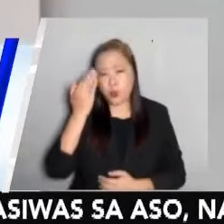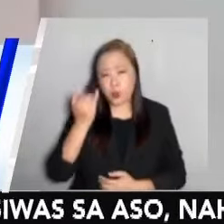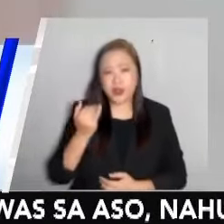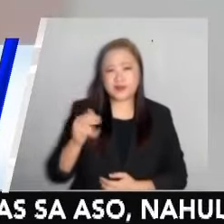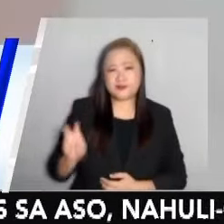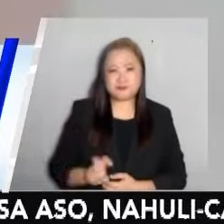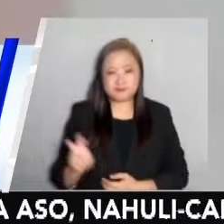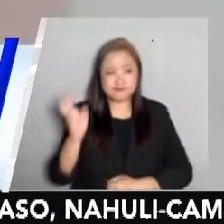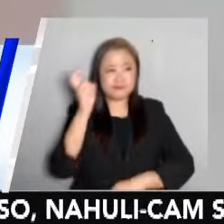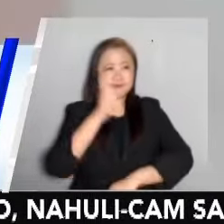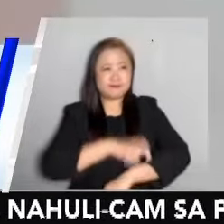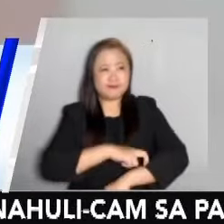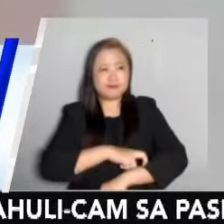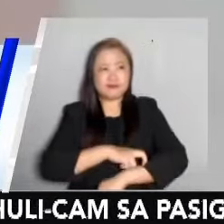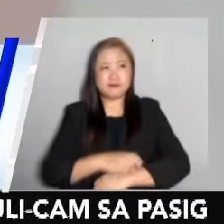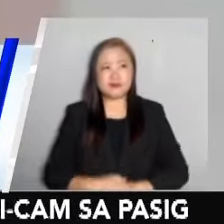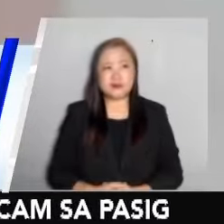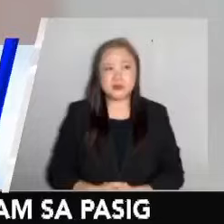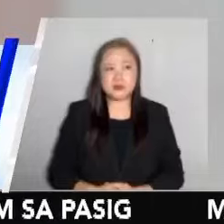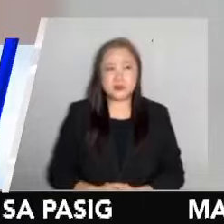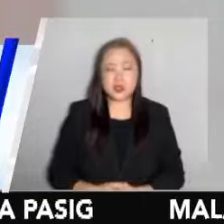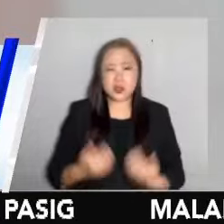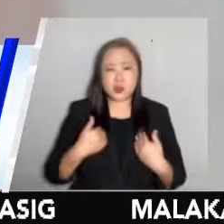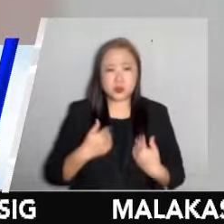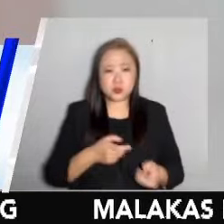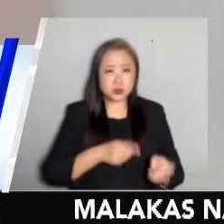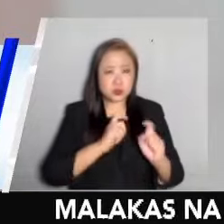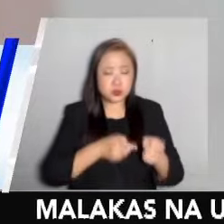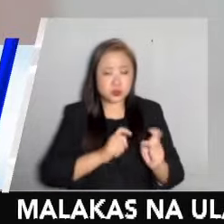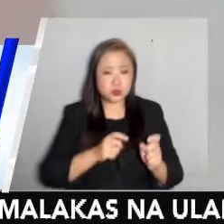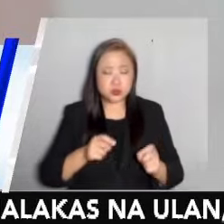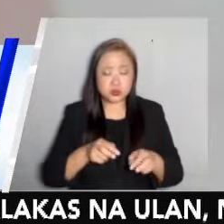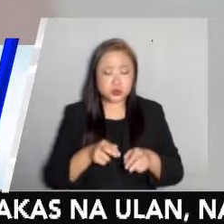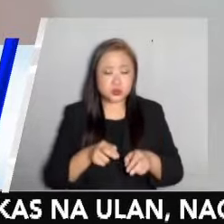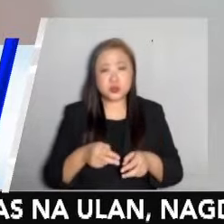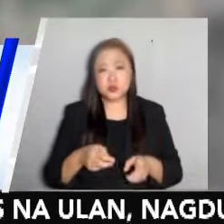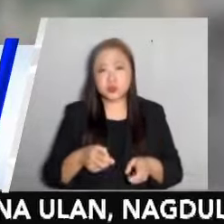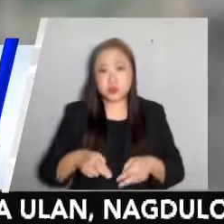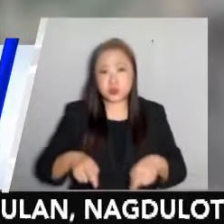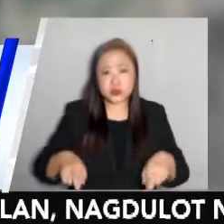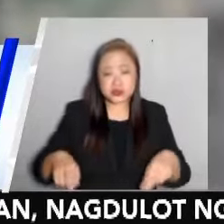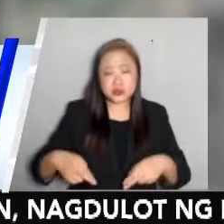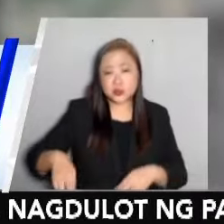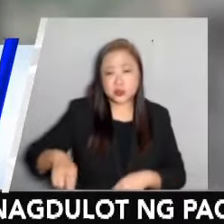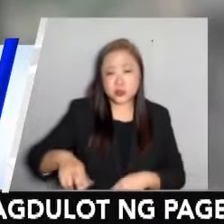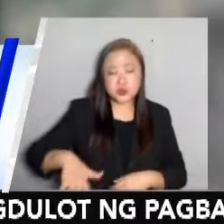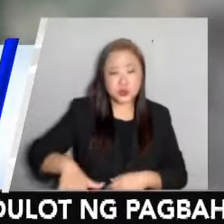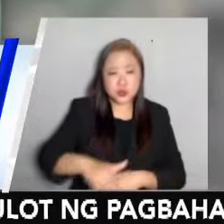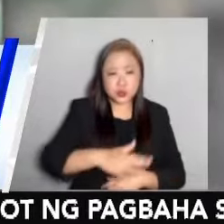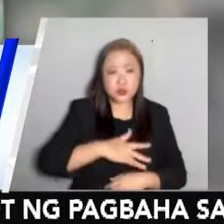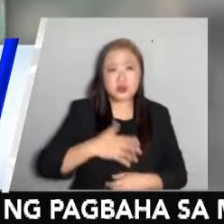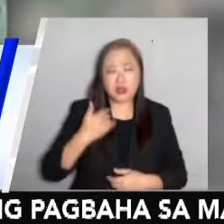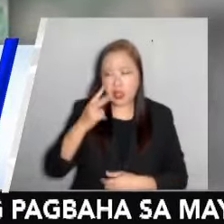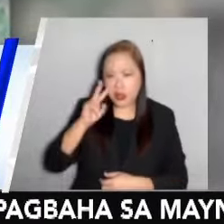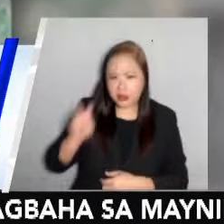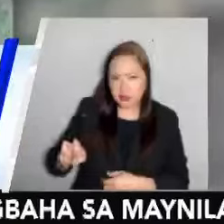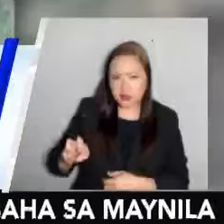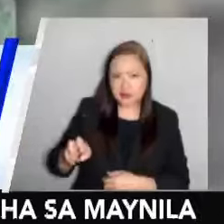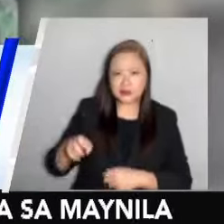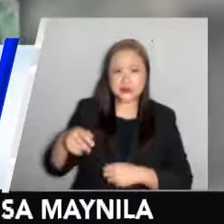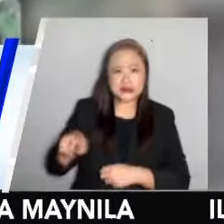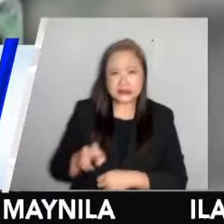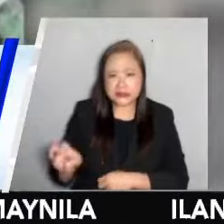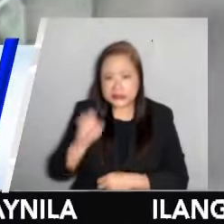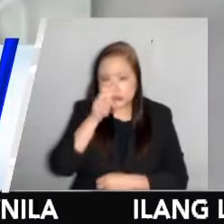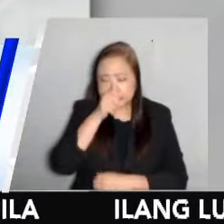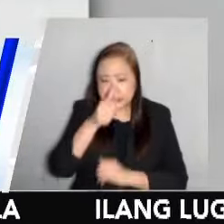MDRRMO, nangiisda sa ilog ang lalaki noong Sabado at hindi napansin ng ahas na nakatago sa mga halaman. Agad